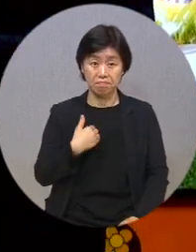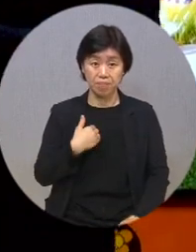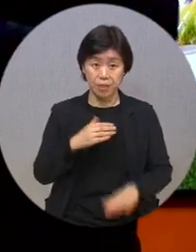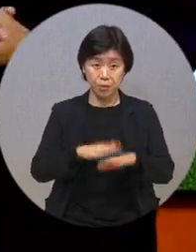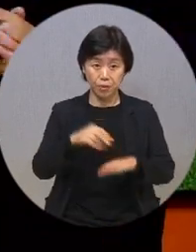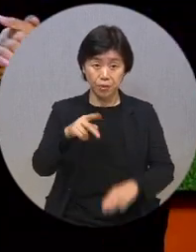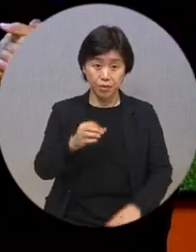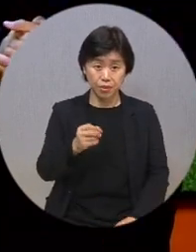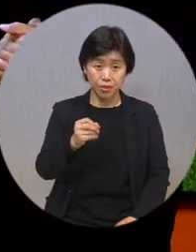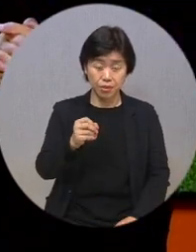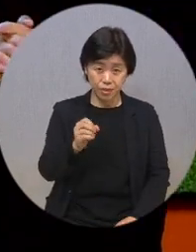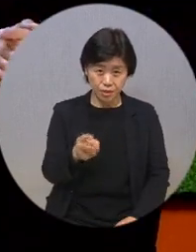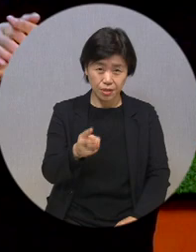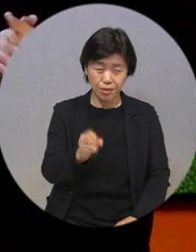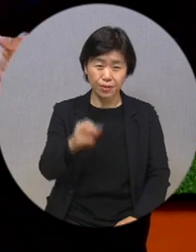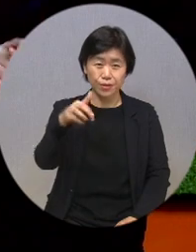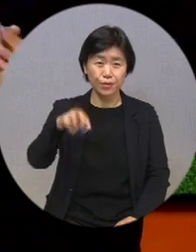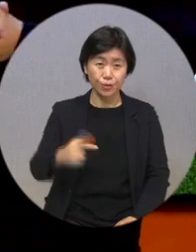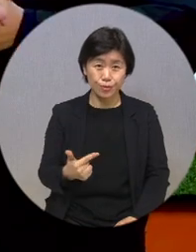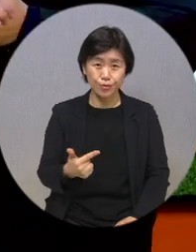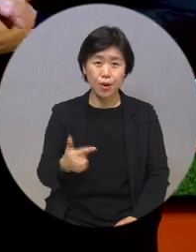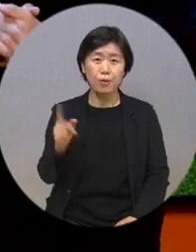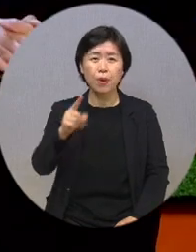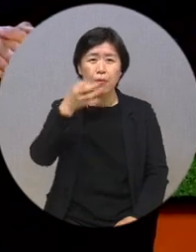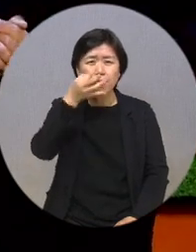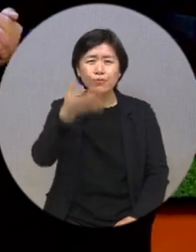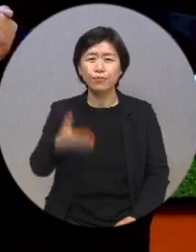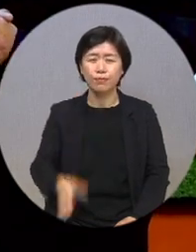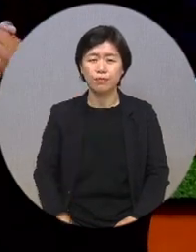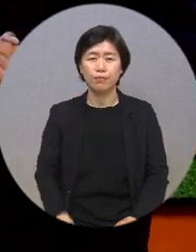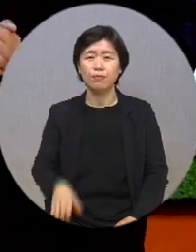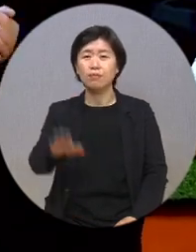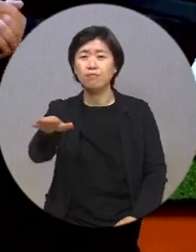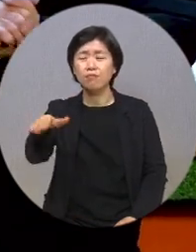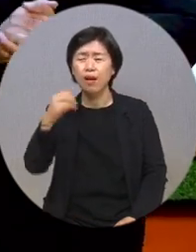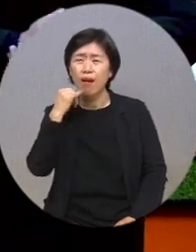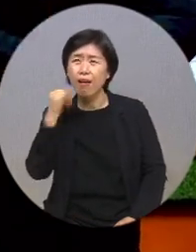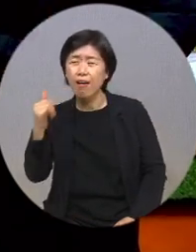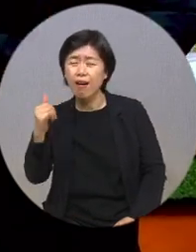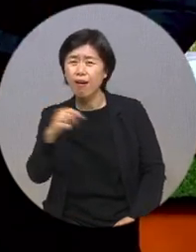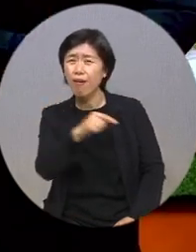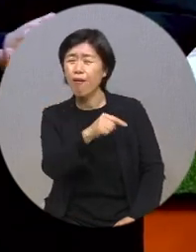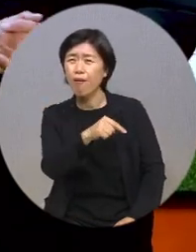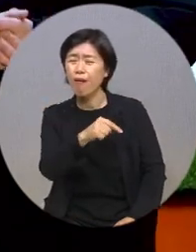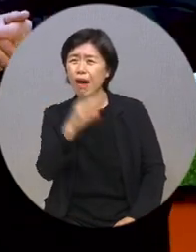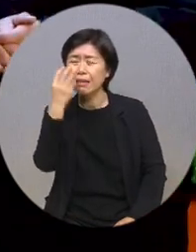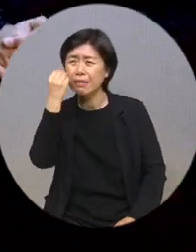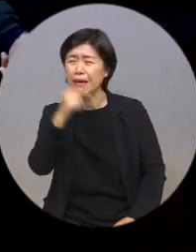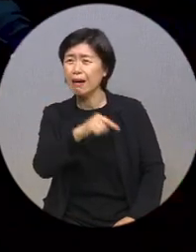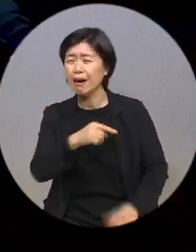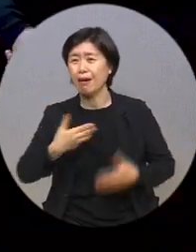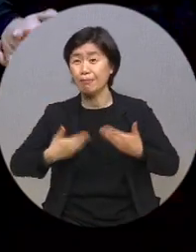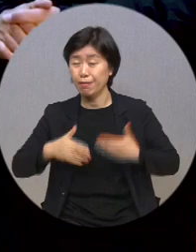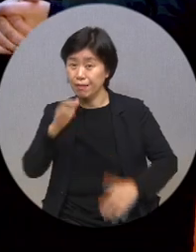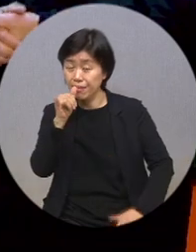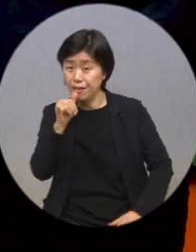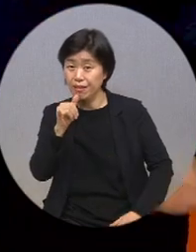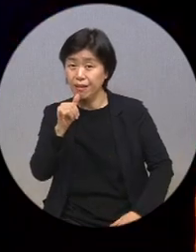뭔가를 보여주셨습니다. 여보세요. 영춘 오빠 집이죠? 언니. 영춘 오빠 바빠 집에서?